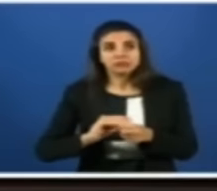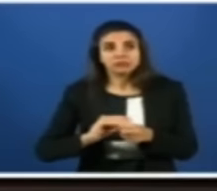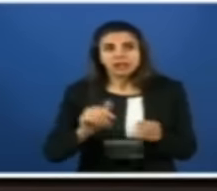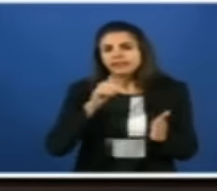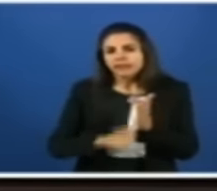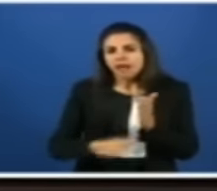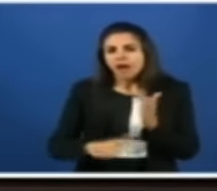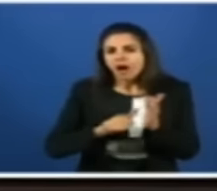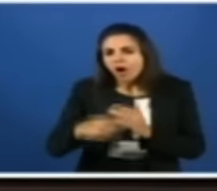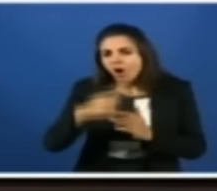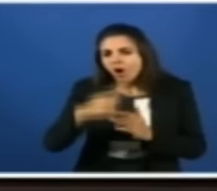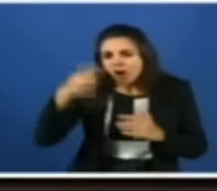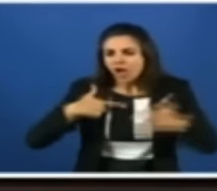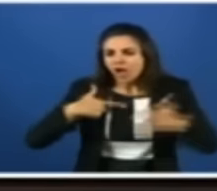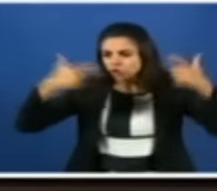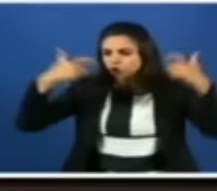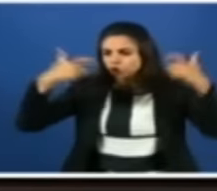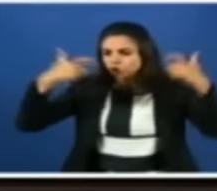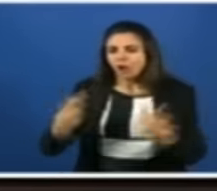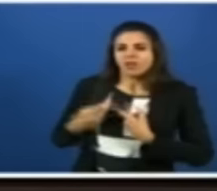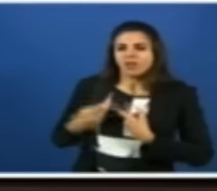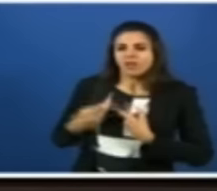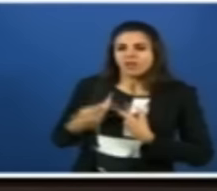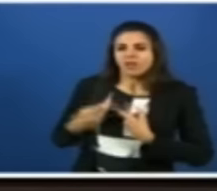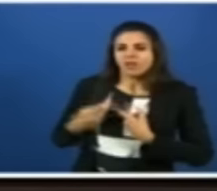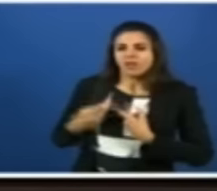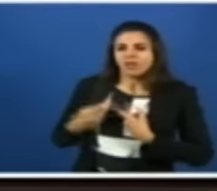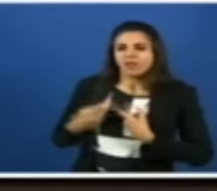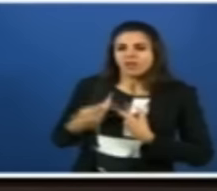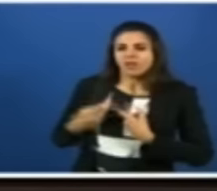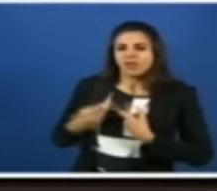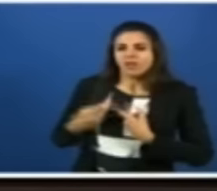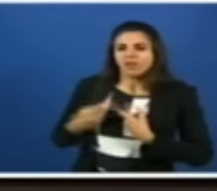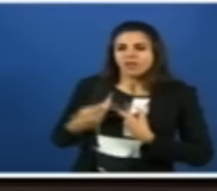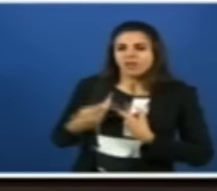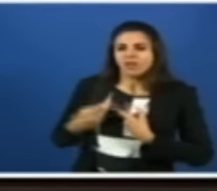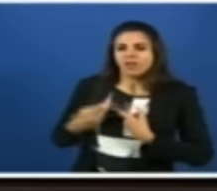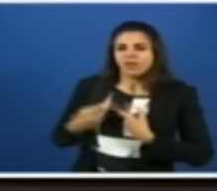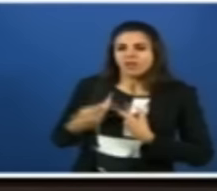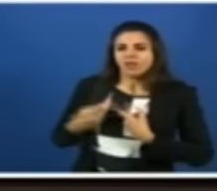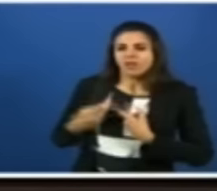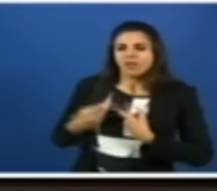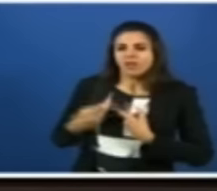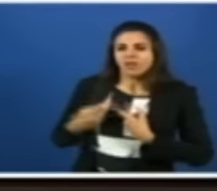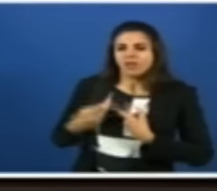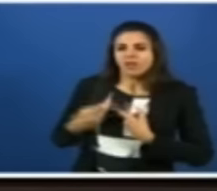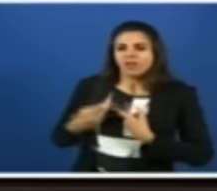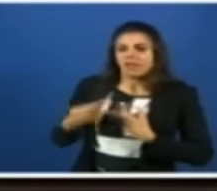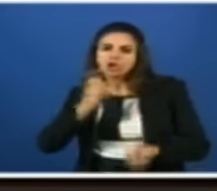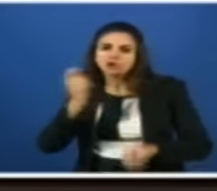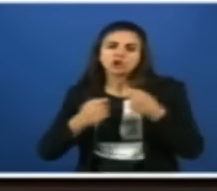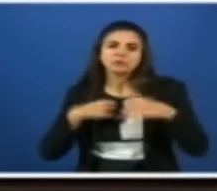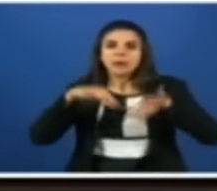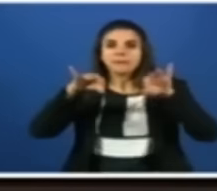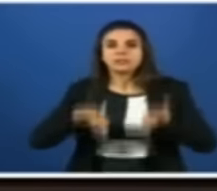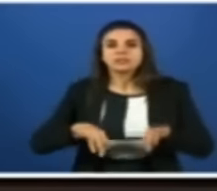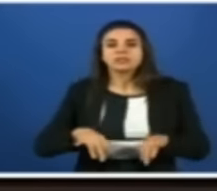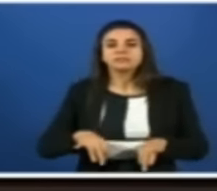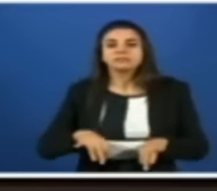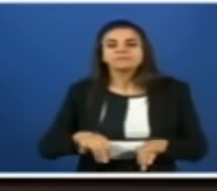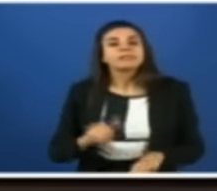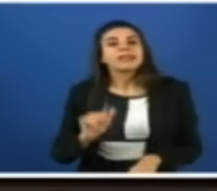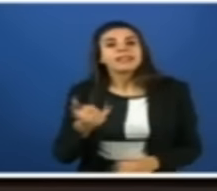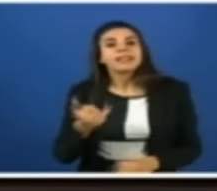tarihimizin bize yüklediği sorumlulukla ve cesaretle hareket edeceğiz. Değerli